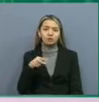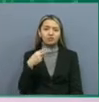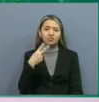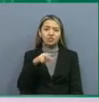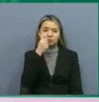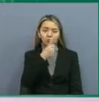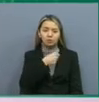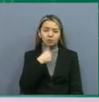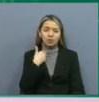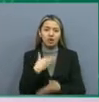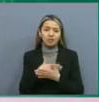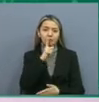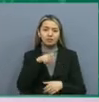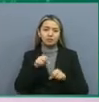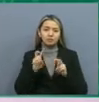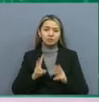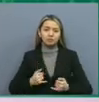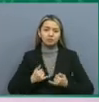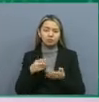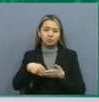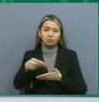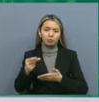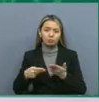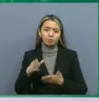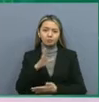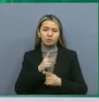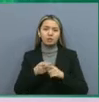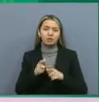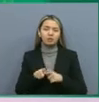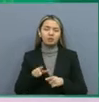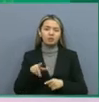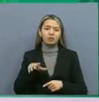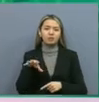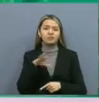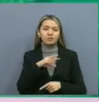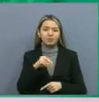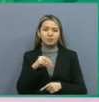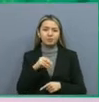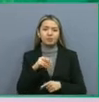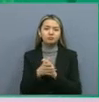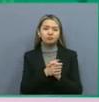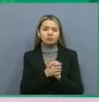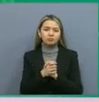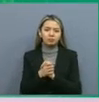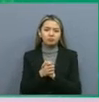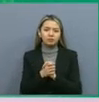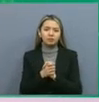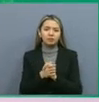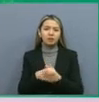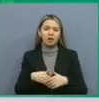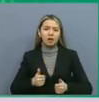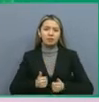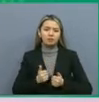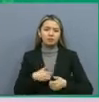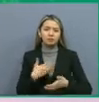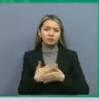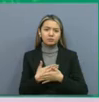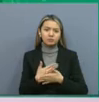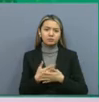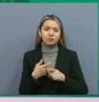жылы еріктілерге арнау туралы жарлыққа қол қойды. Бұл елімізде жаны жайсан жандарды өзара біріктіріп, еріктілер талпынысын арттыруда.